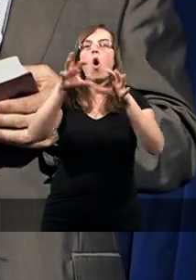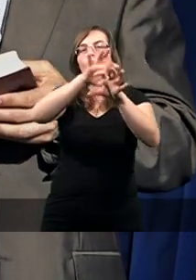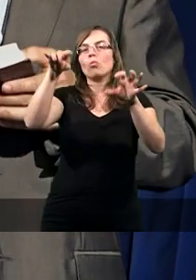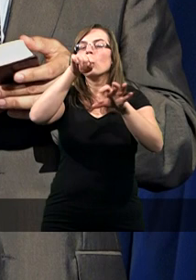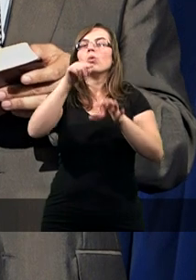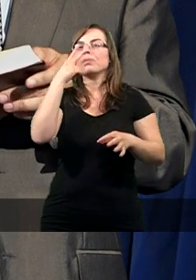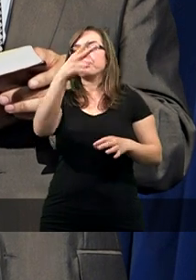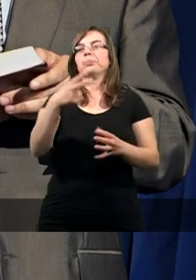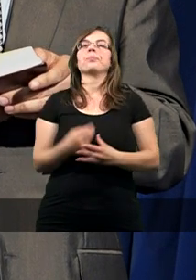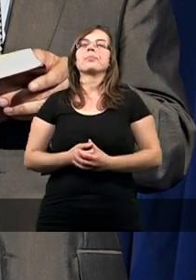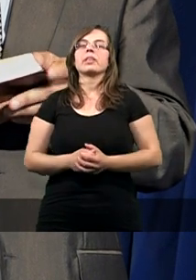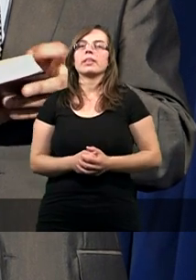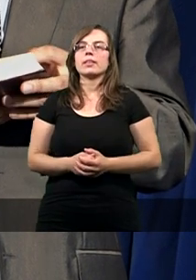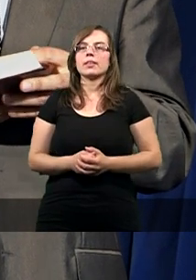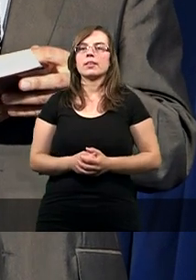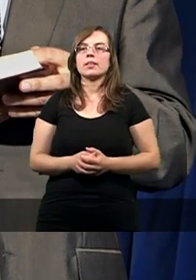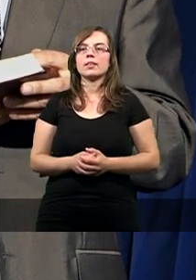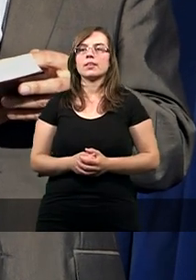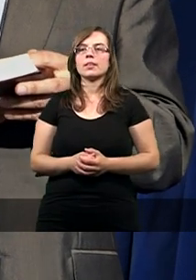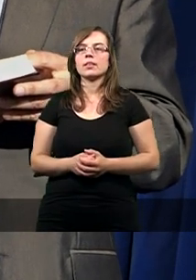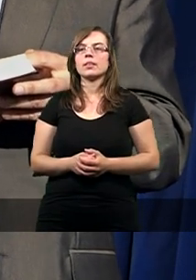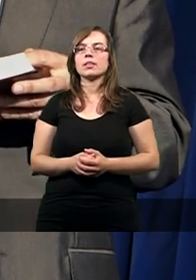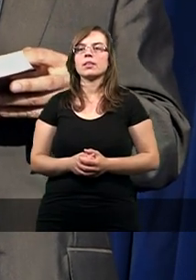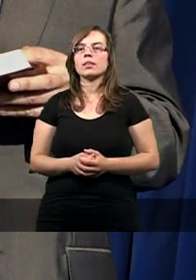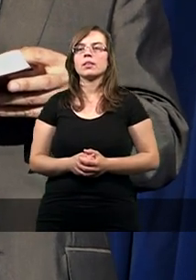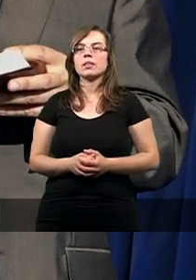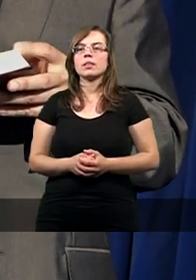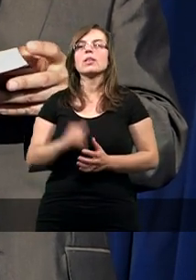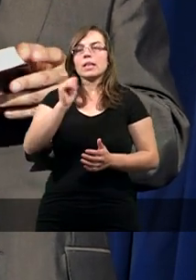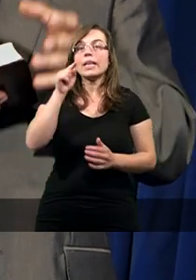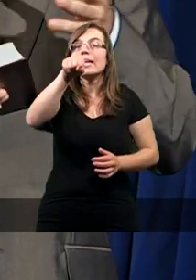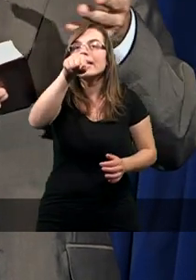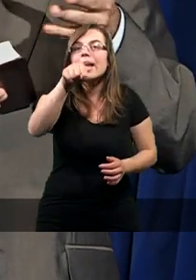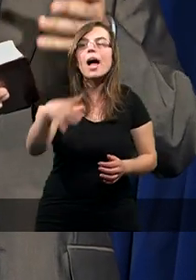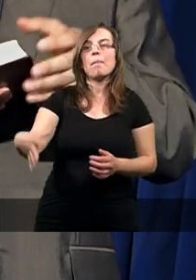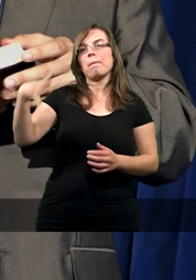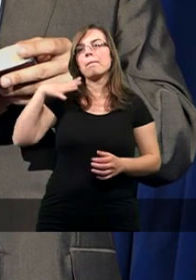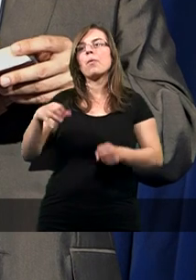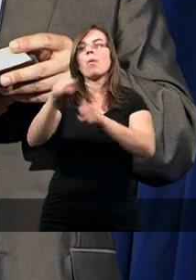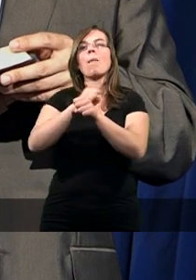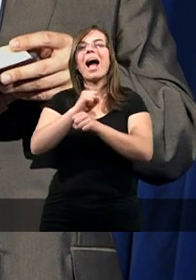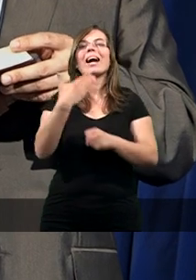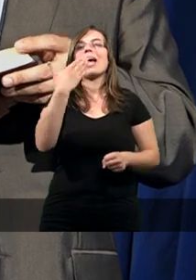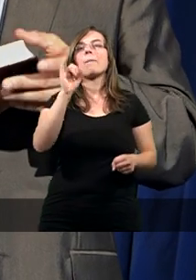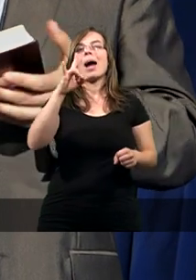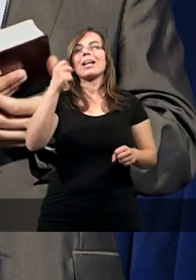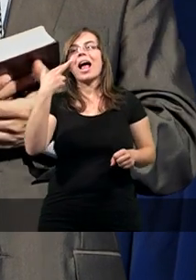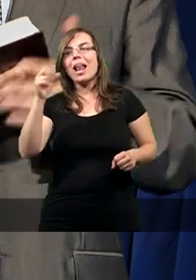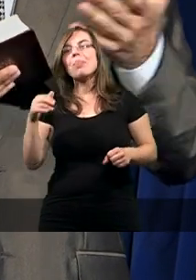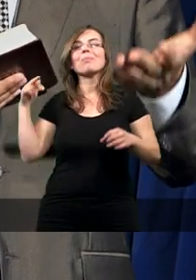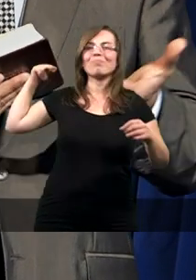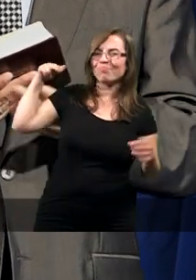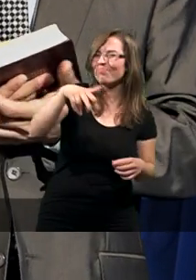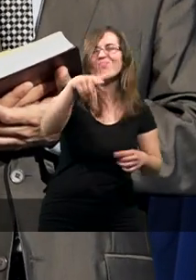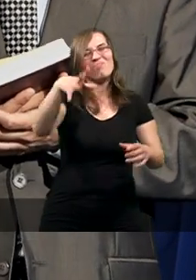grobu. But Mary Magdalene remained there. I tam była Maria Magdalena. I